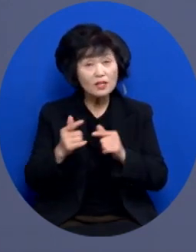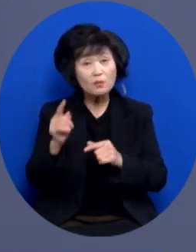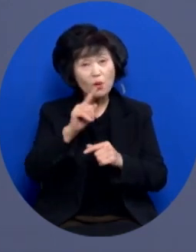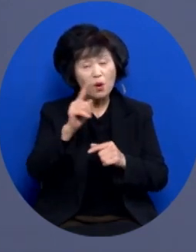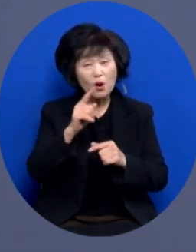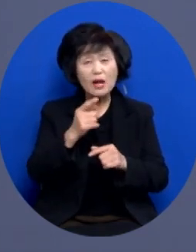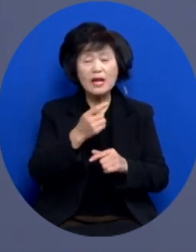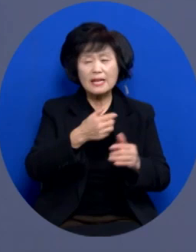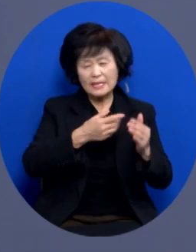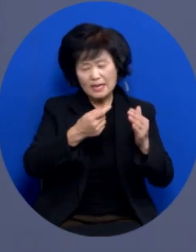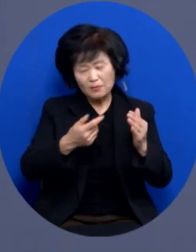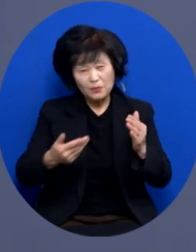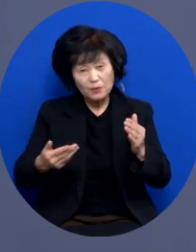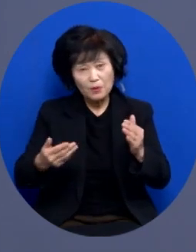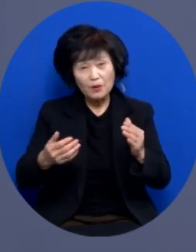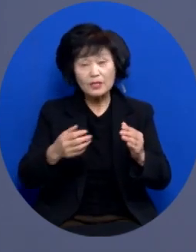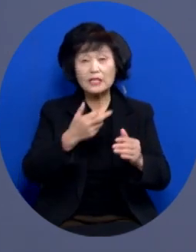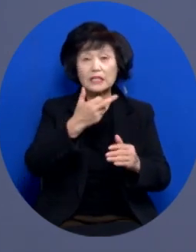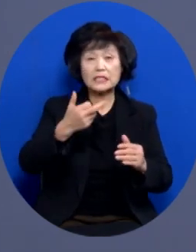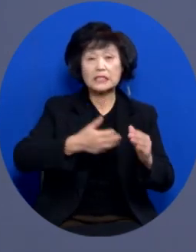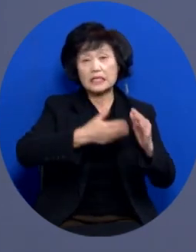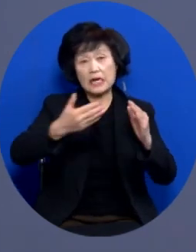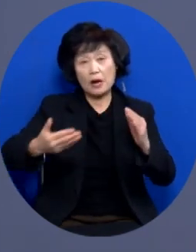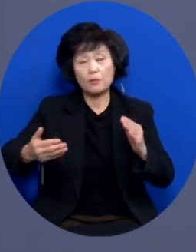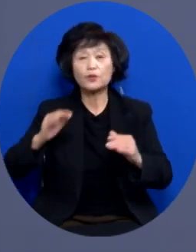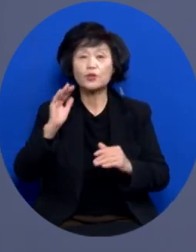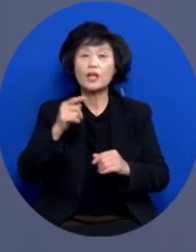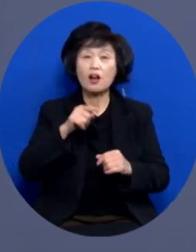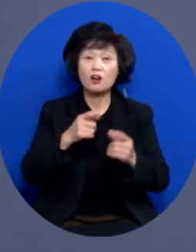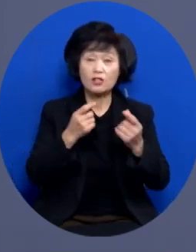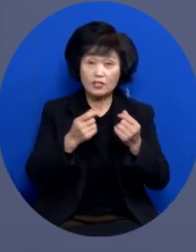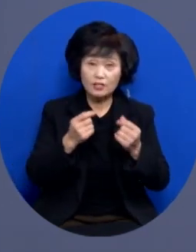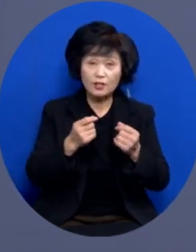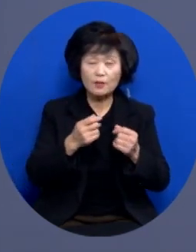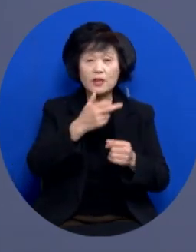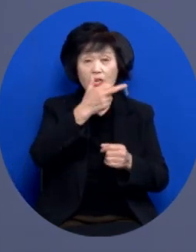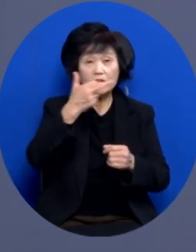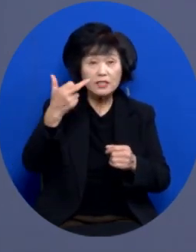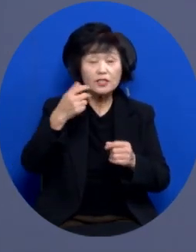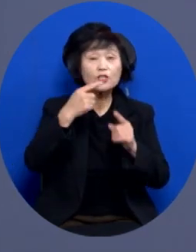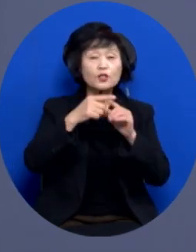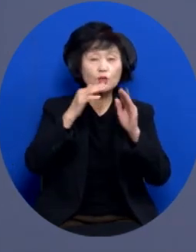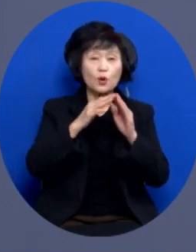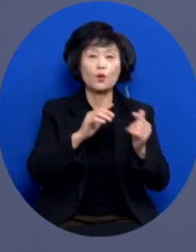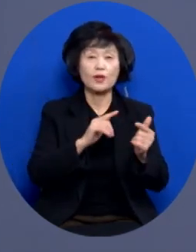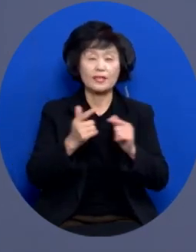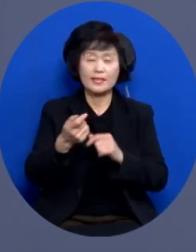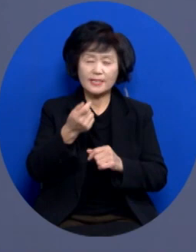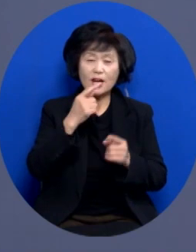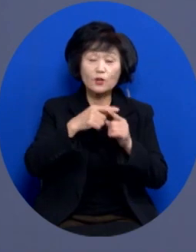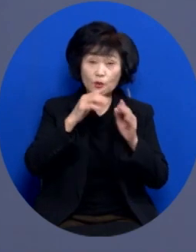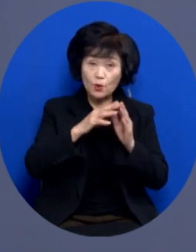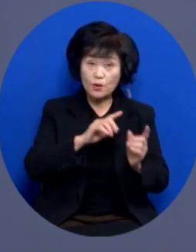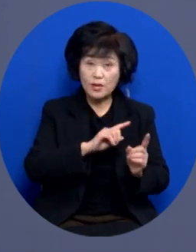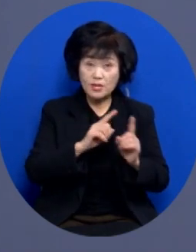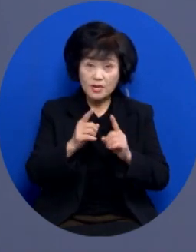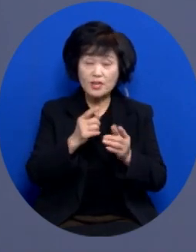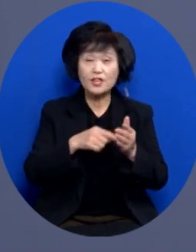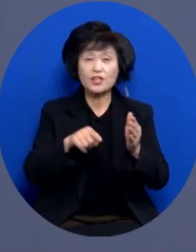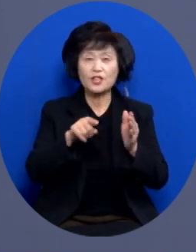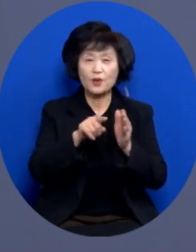교회들이 덕분에 큰 교회가 이루어졌던 것을 알고 그 큰 교회들이 작은 교회 살리는데 최대 관점을